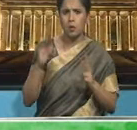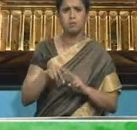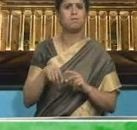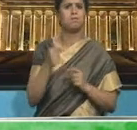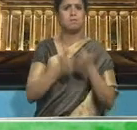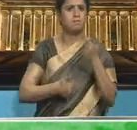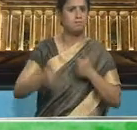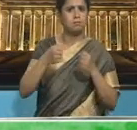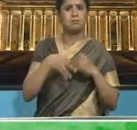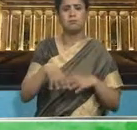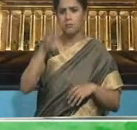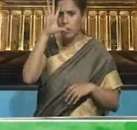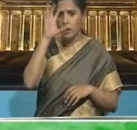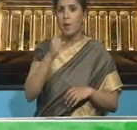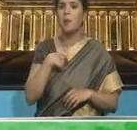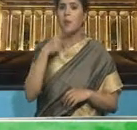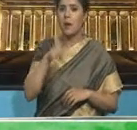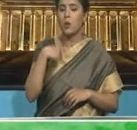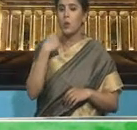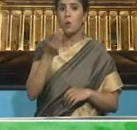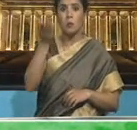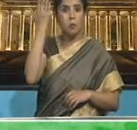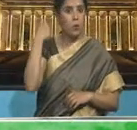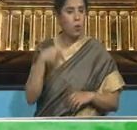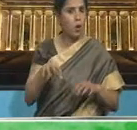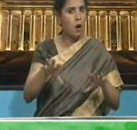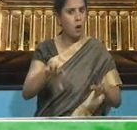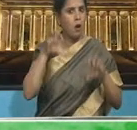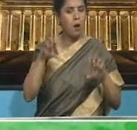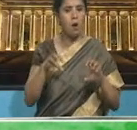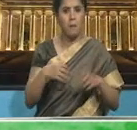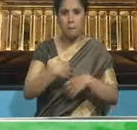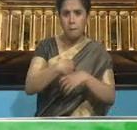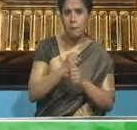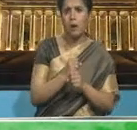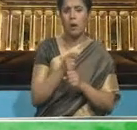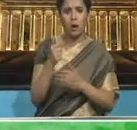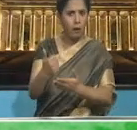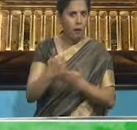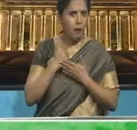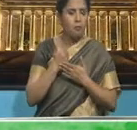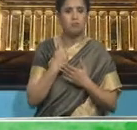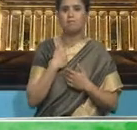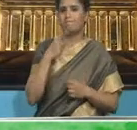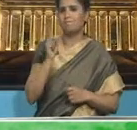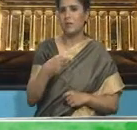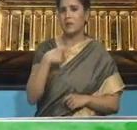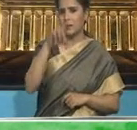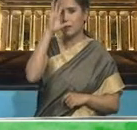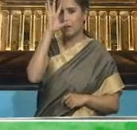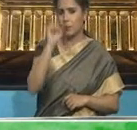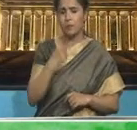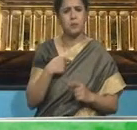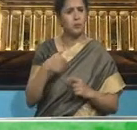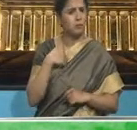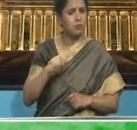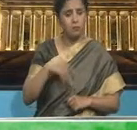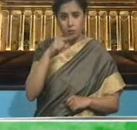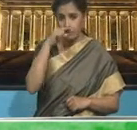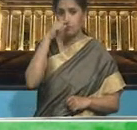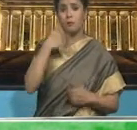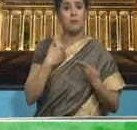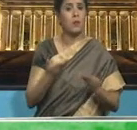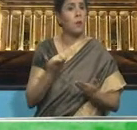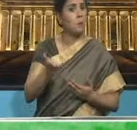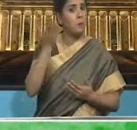भी स्मरण करना चाहिए, जिन्होंने संविधान निर्माण में सहायता की थी। हमें इस बात का गर्व है कि